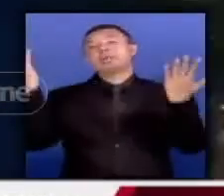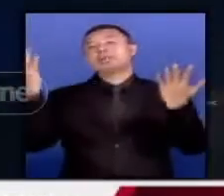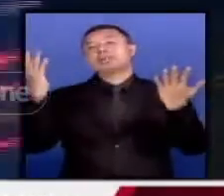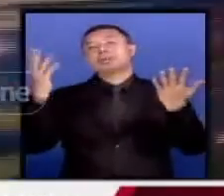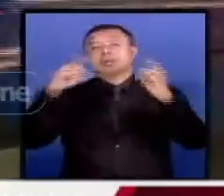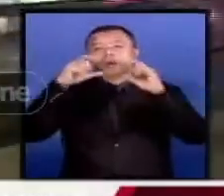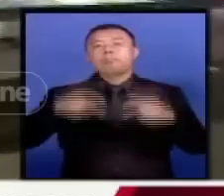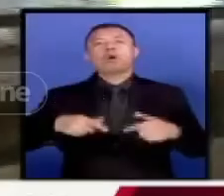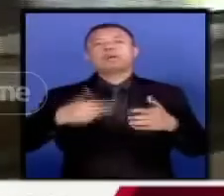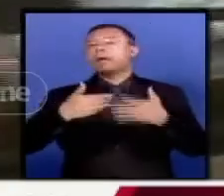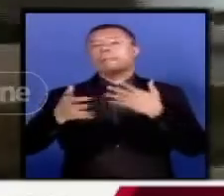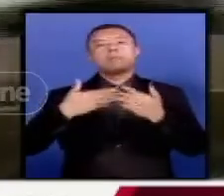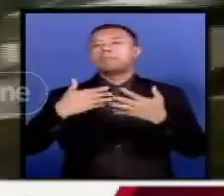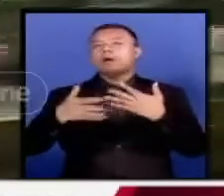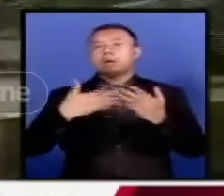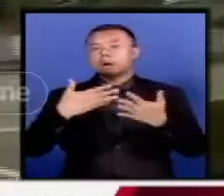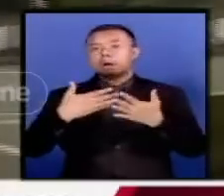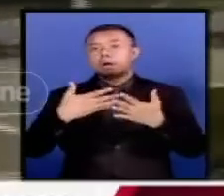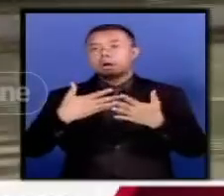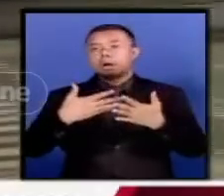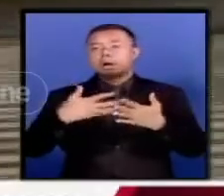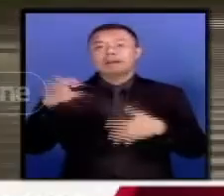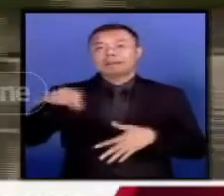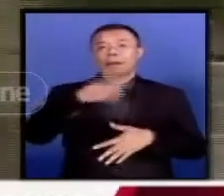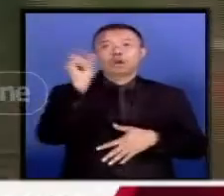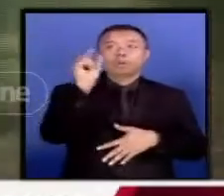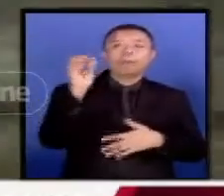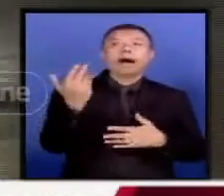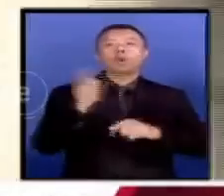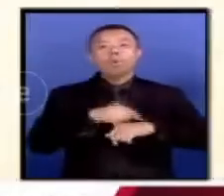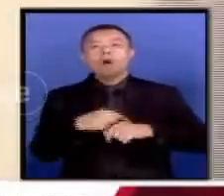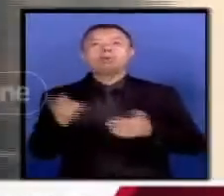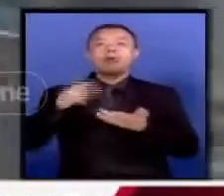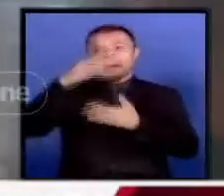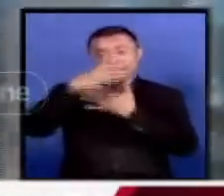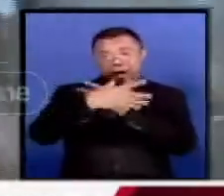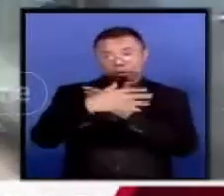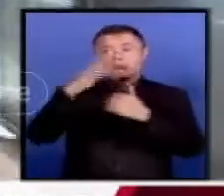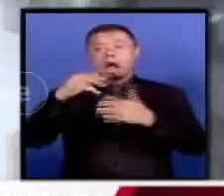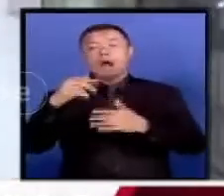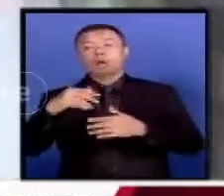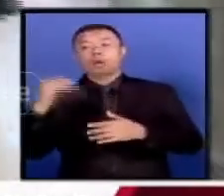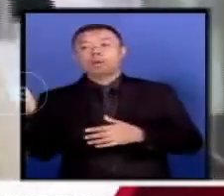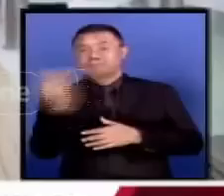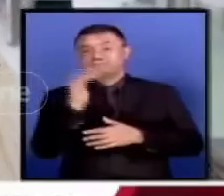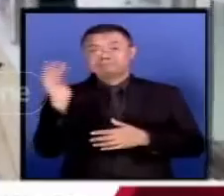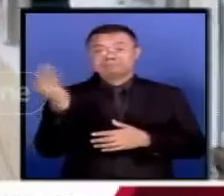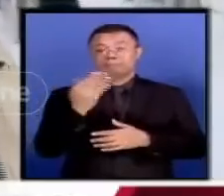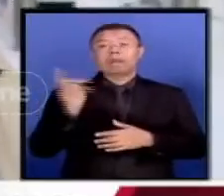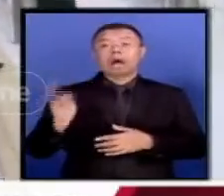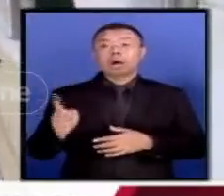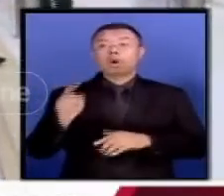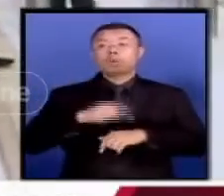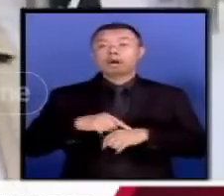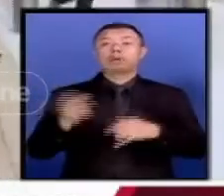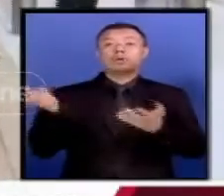tidak menggunakan masker di tempat umum atau saat naik kendaraan umum atau saat naik, contohnya saat